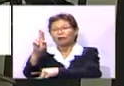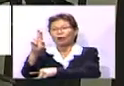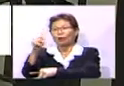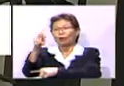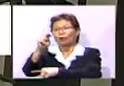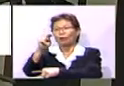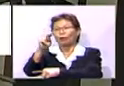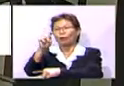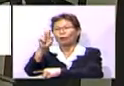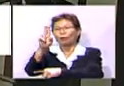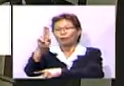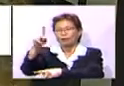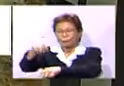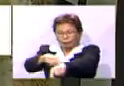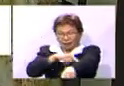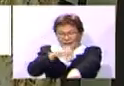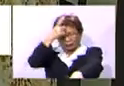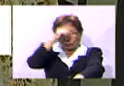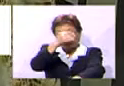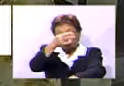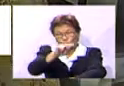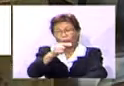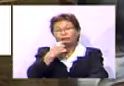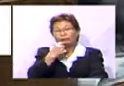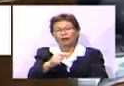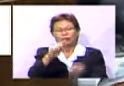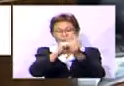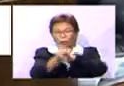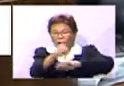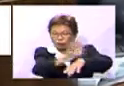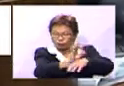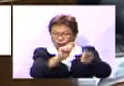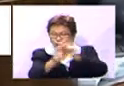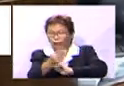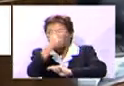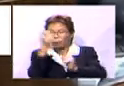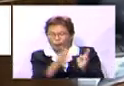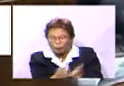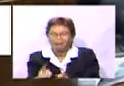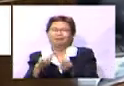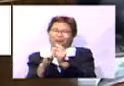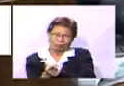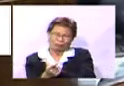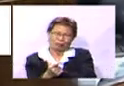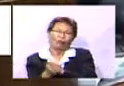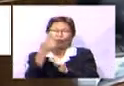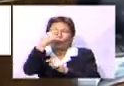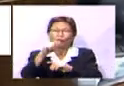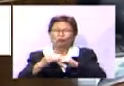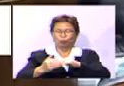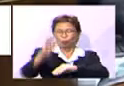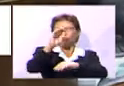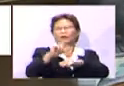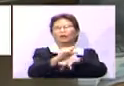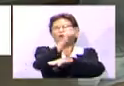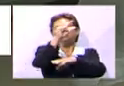Siti zailah Mohamad yusof Datuk Chong menjelaskan pertukaran fungsi tersebut adalah perubahan strategik bagi mengoptimumkan penggunaan